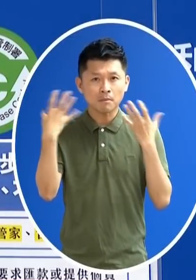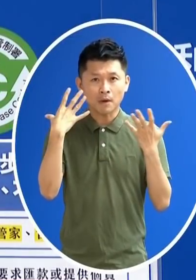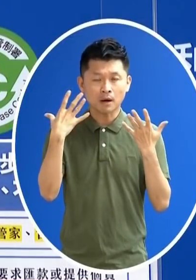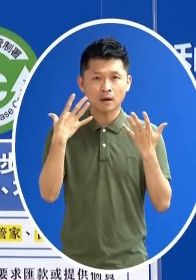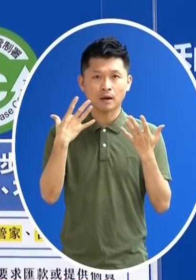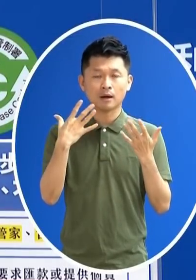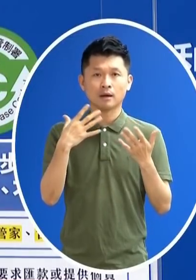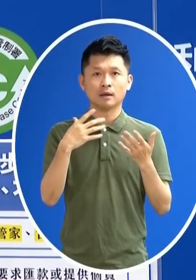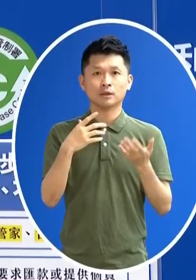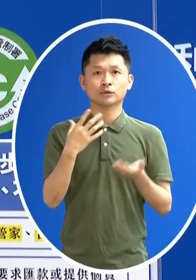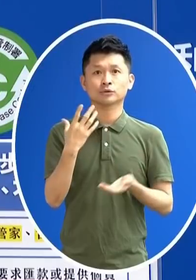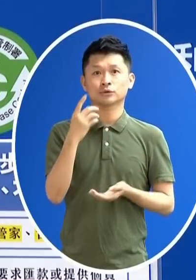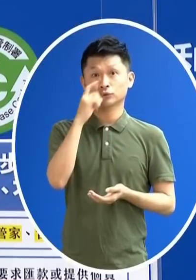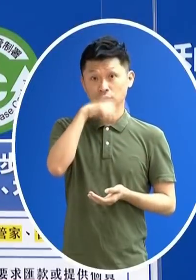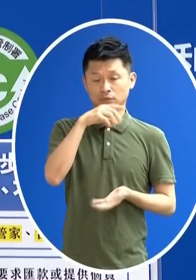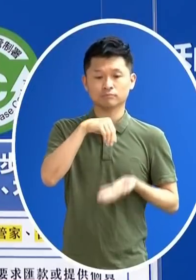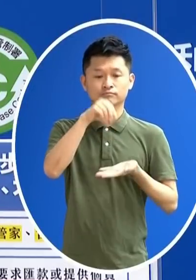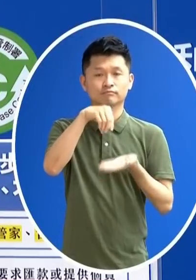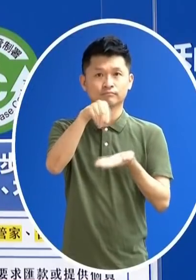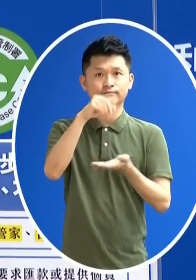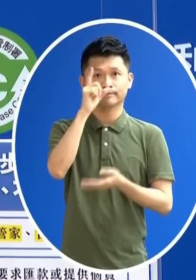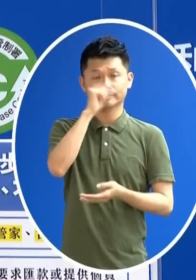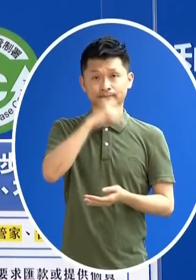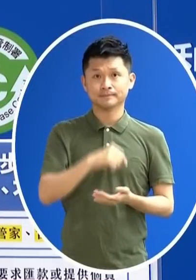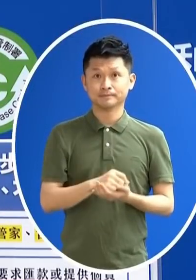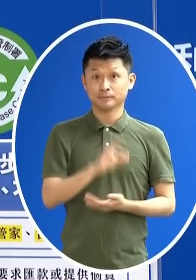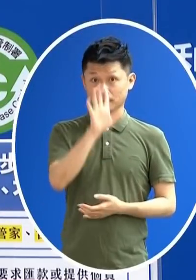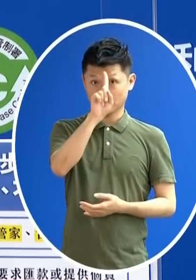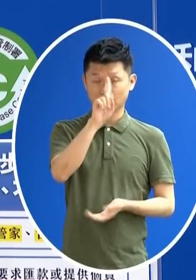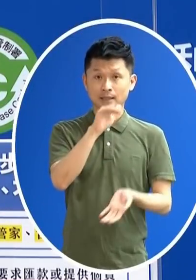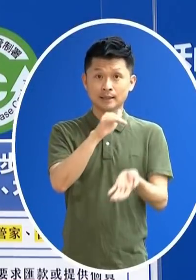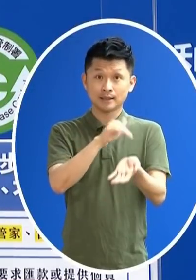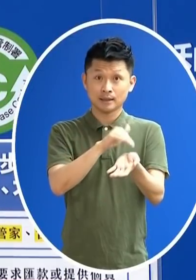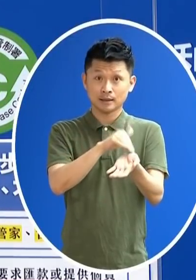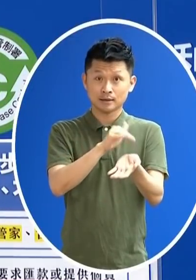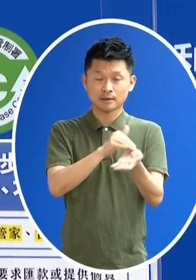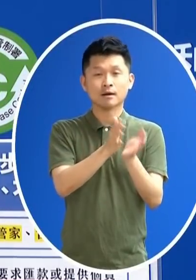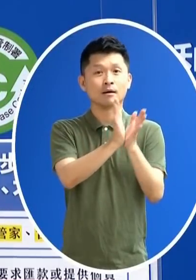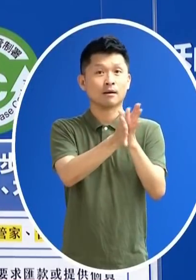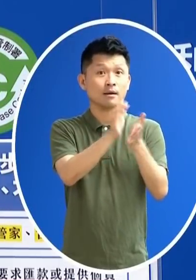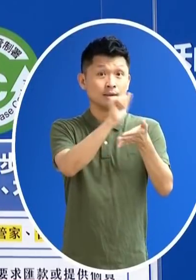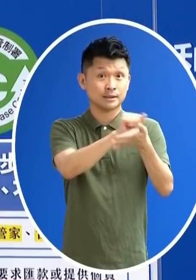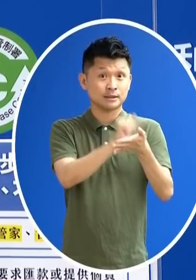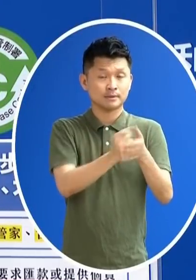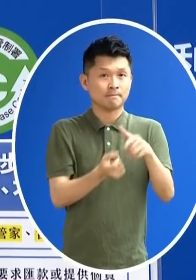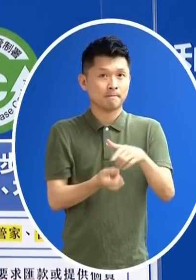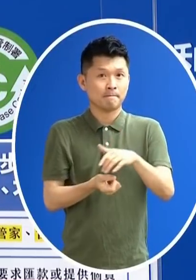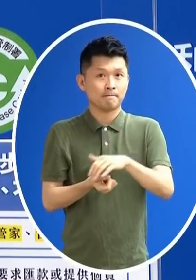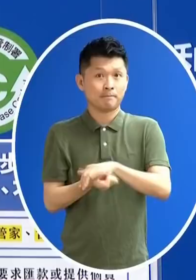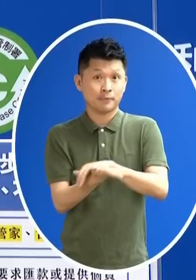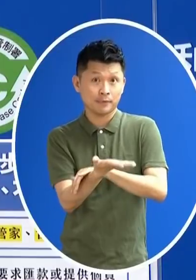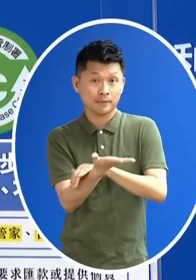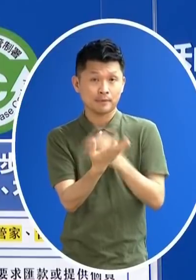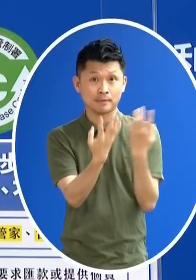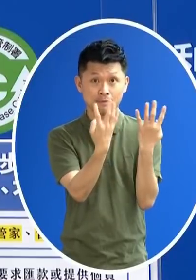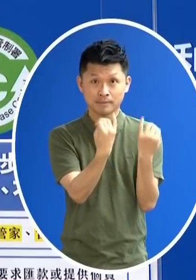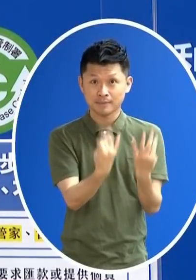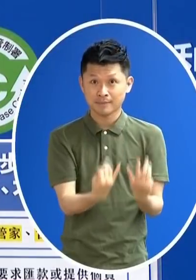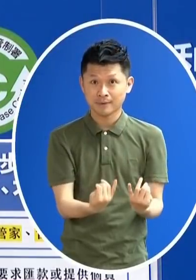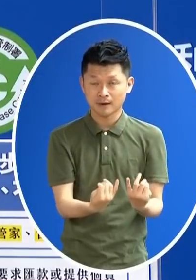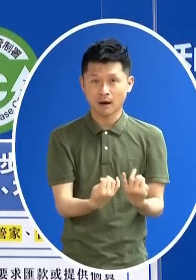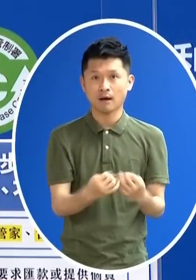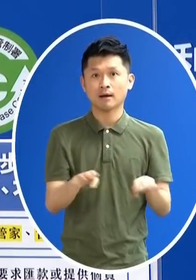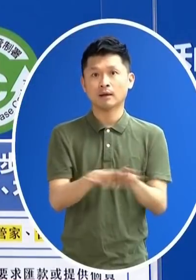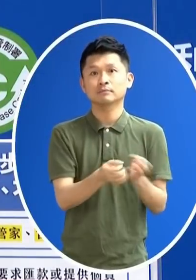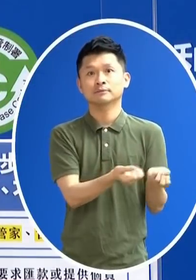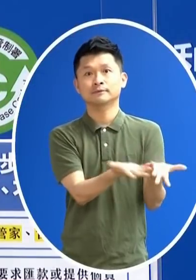被提出来齁。那像有一个是在医生的聊天记录的外流之数据，那又开始在